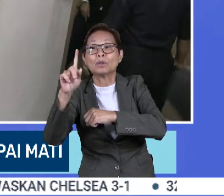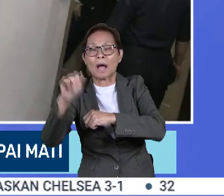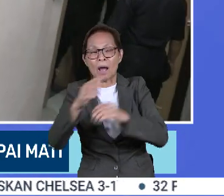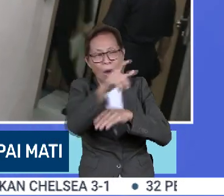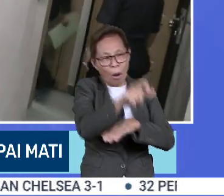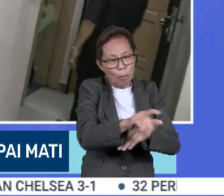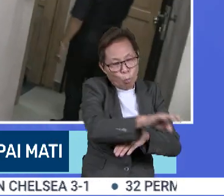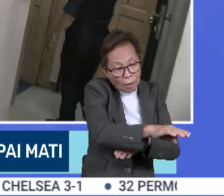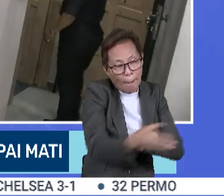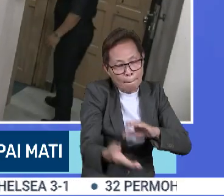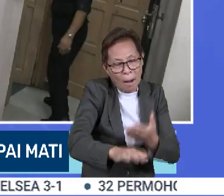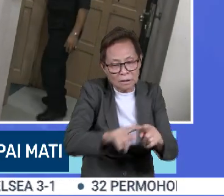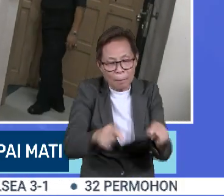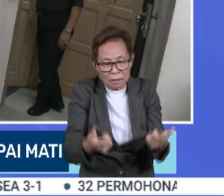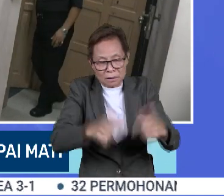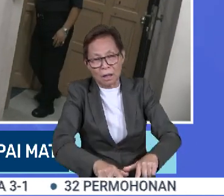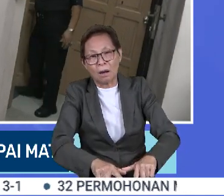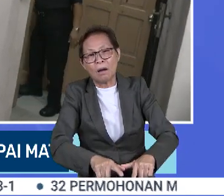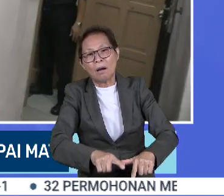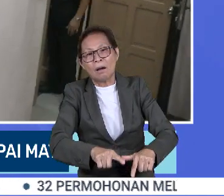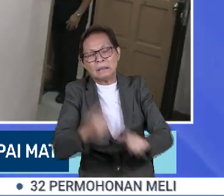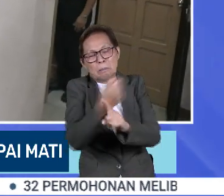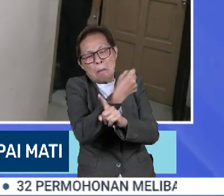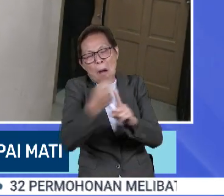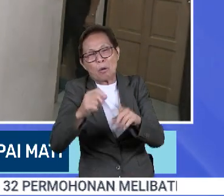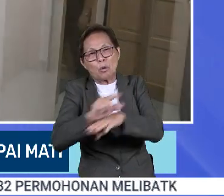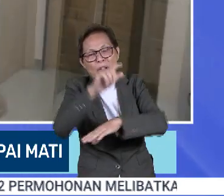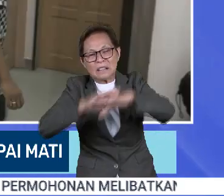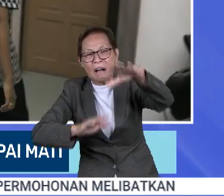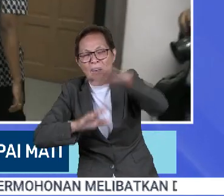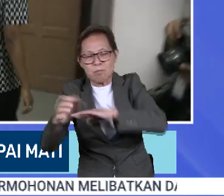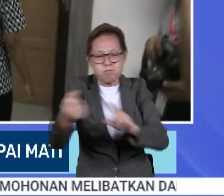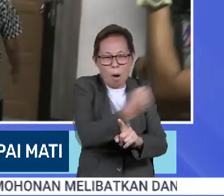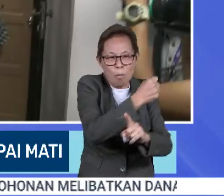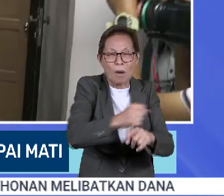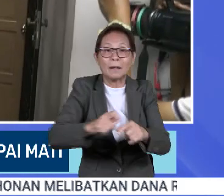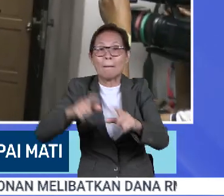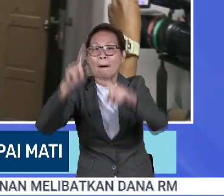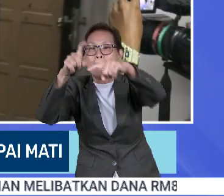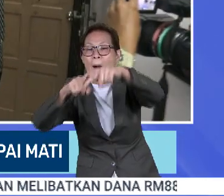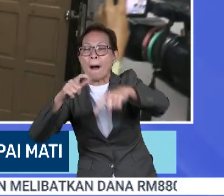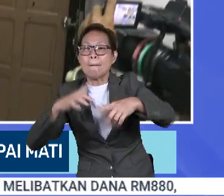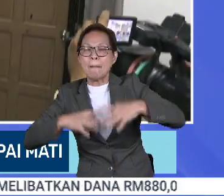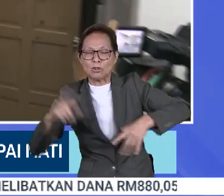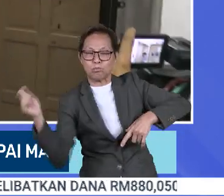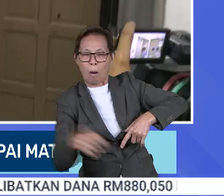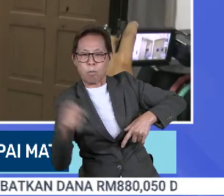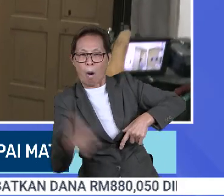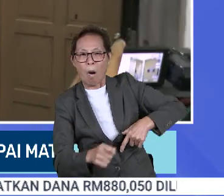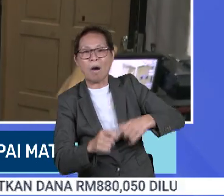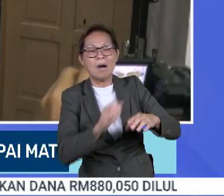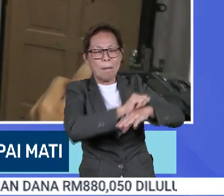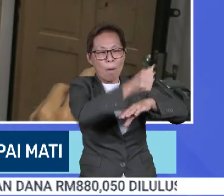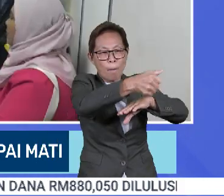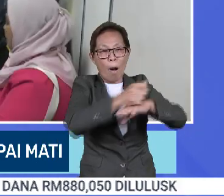di lokasi kejadian dipercayai di daerah menggunakan tangan dan penyangkut baju maka masih station membenarkan